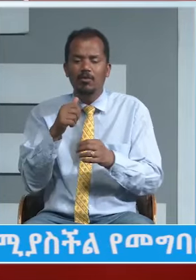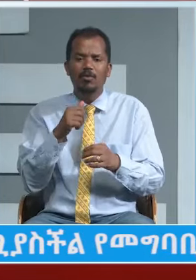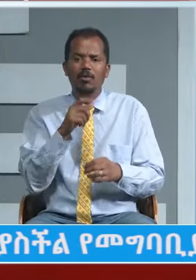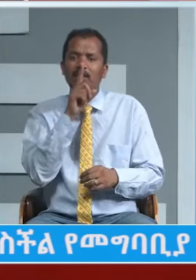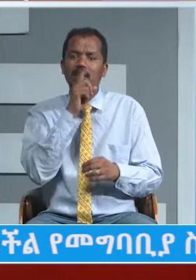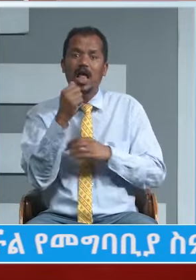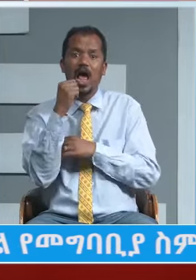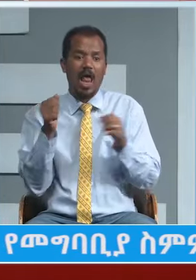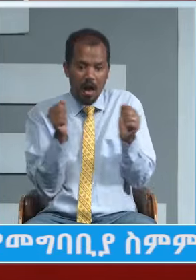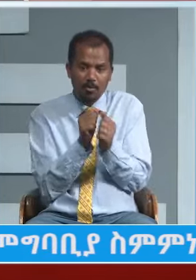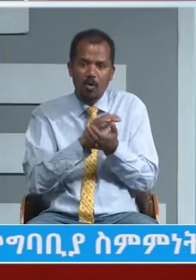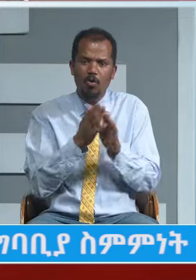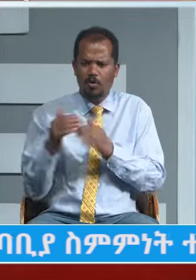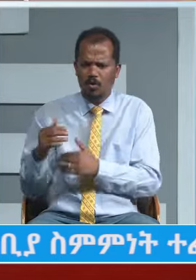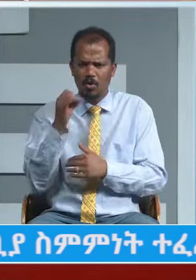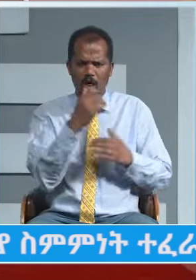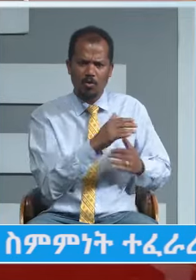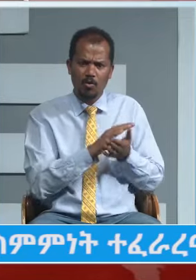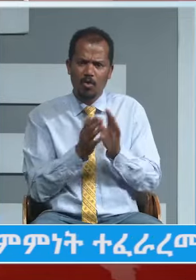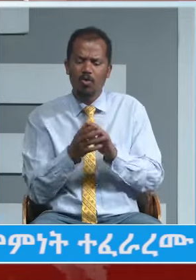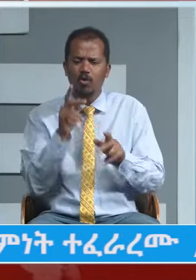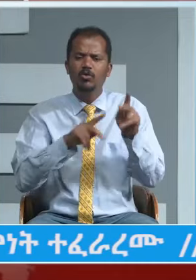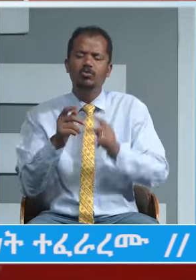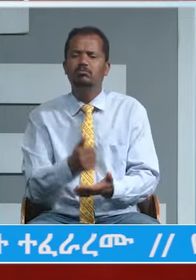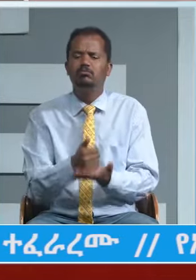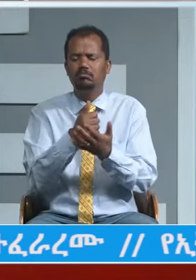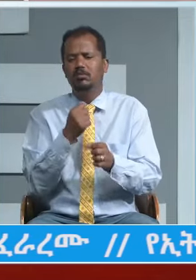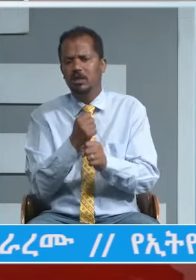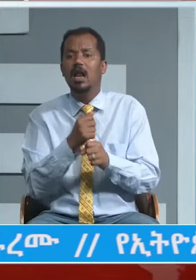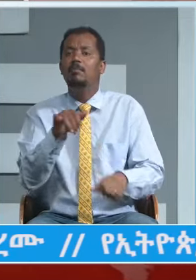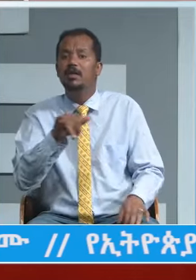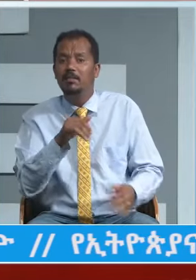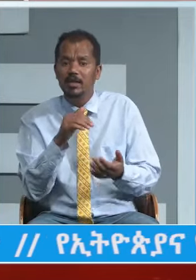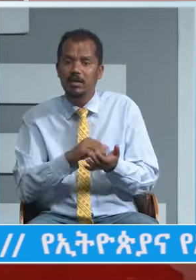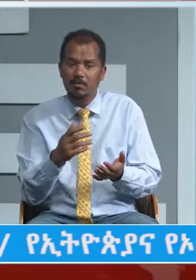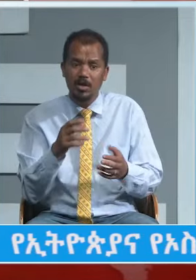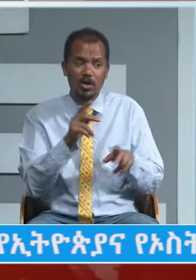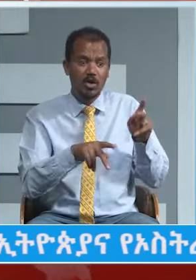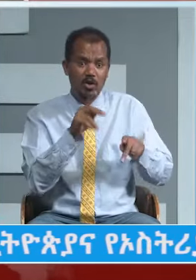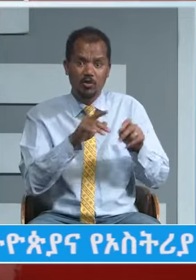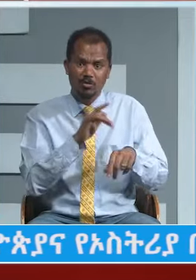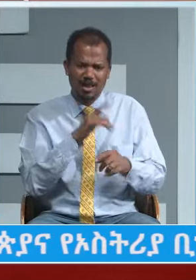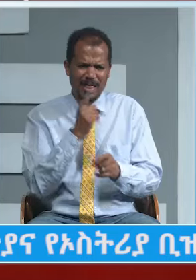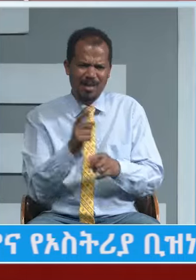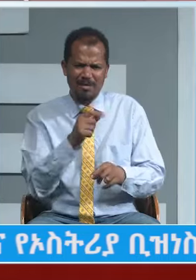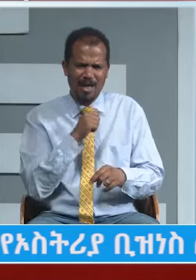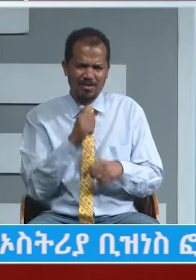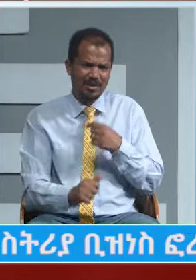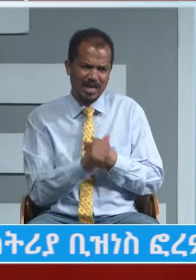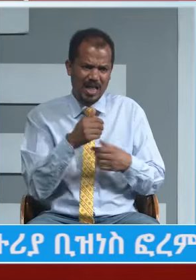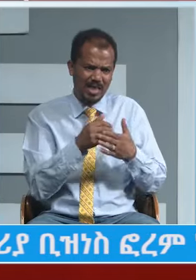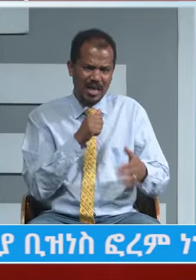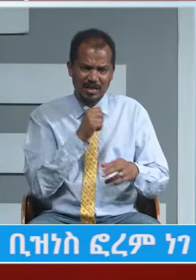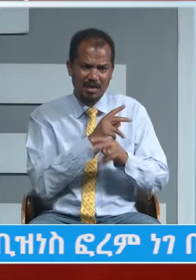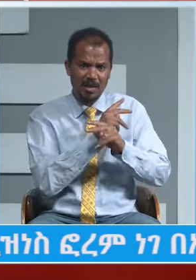ከጸጥታ ኃይሉ ጎን ሆኖ እንዲሰራ፣ ጸጥታ ኃይሉ ጎን ለጎን ህዝቡን የማንቃት ስራ ይሰራል። በተመሳሳይ ደግሞ ይህ ኃይል ህዝቡ ላይ ተገቢ ያልሆነ